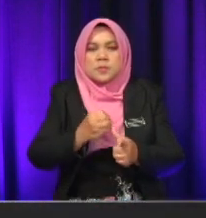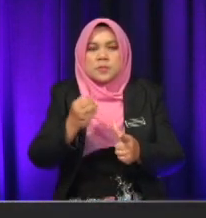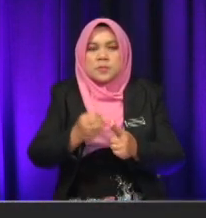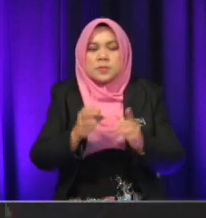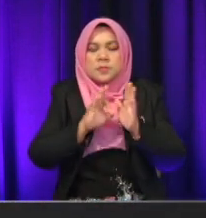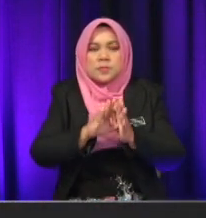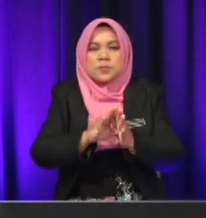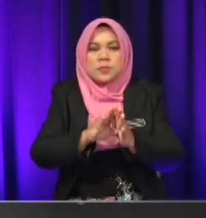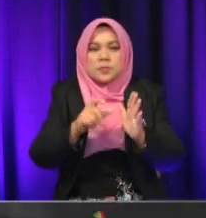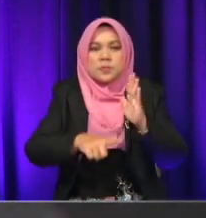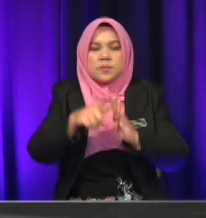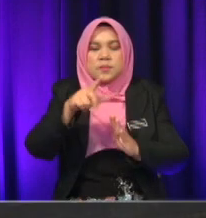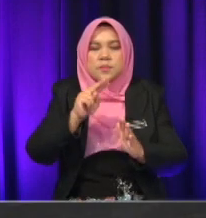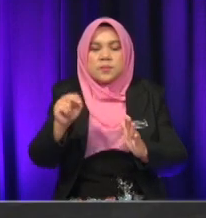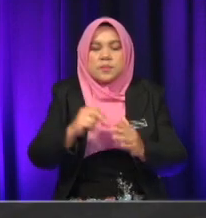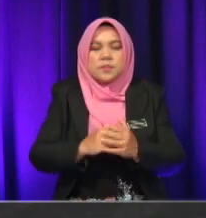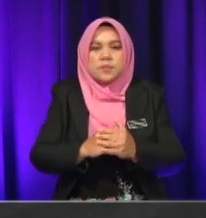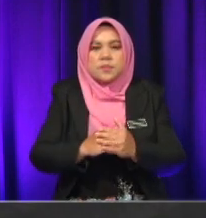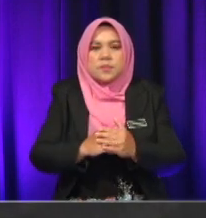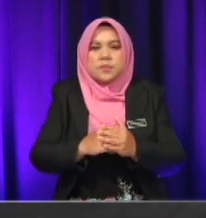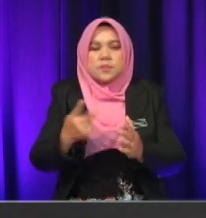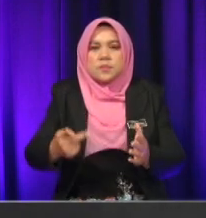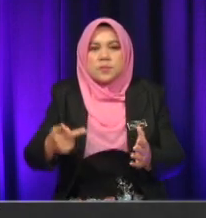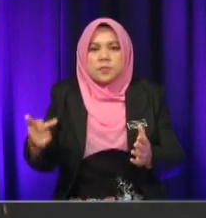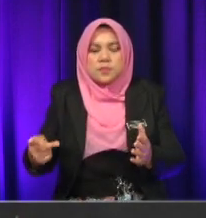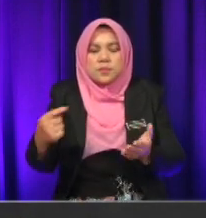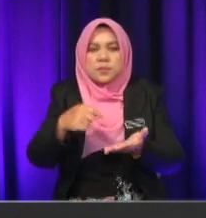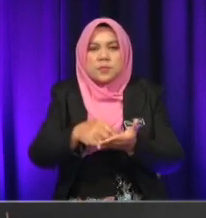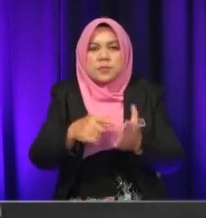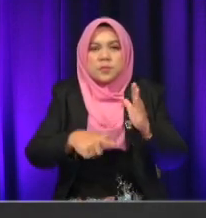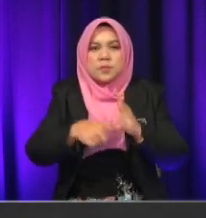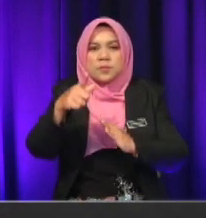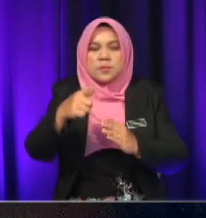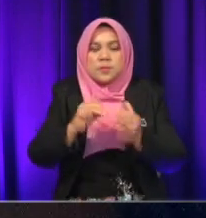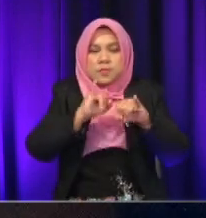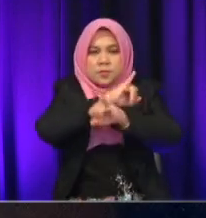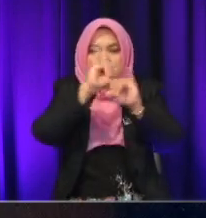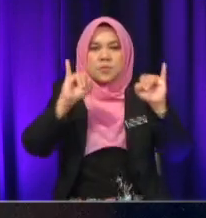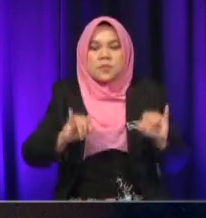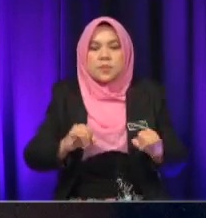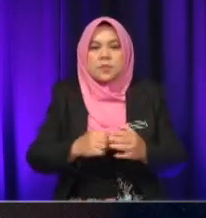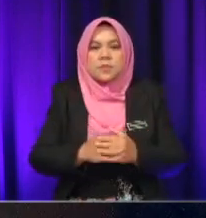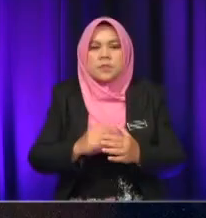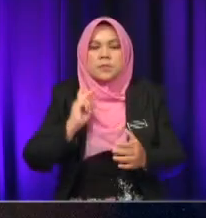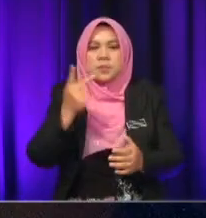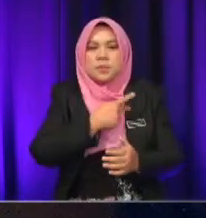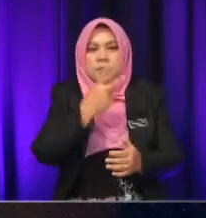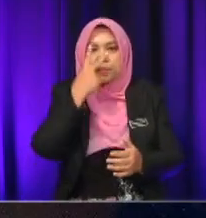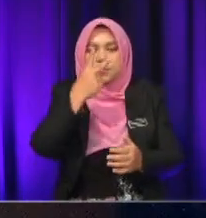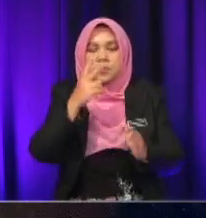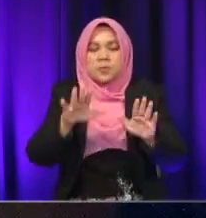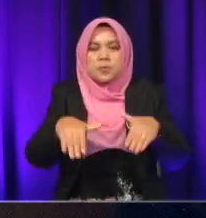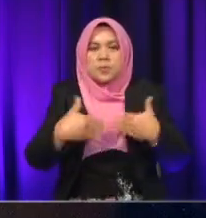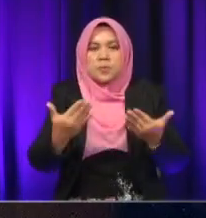mengenai kelebihan produk yang disampaikan dengan lebih jelas. Okey, kita lihat macam mana murid